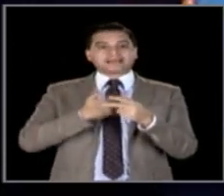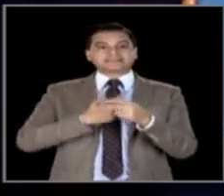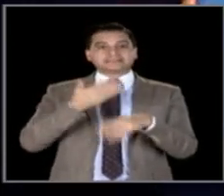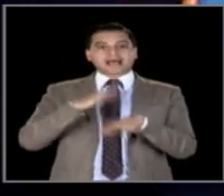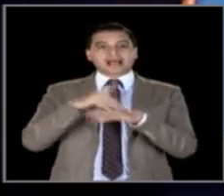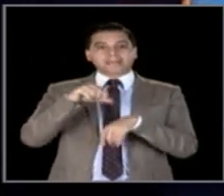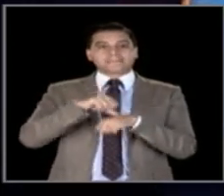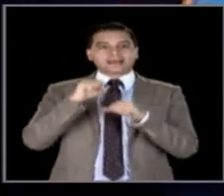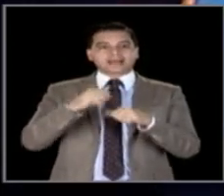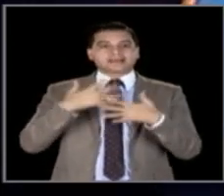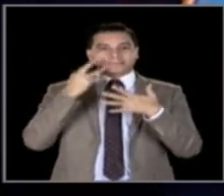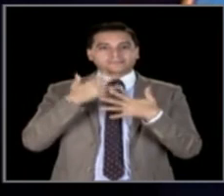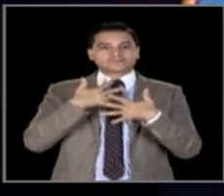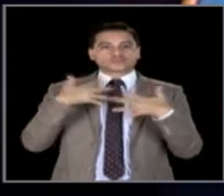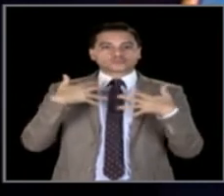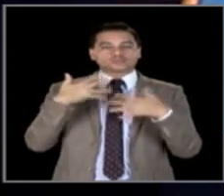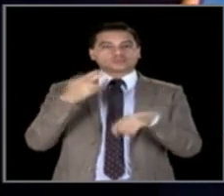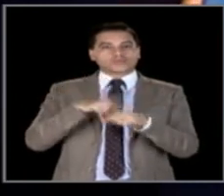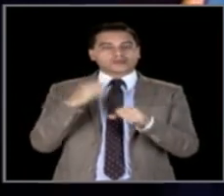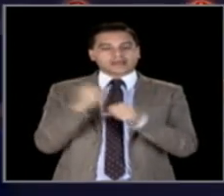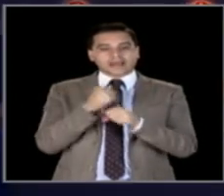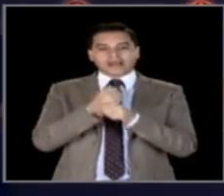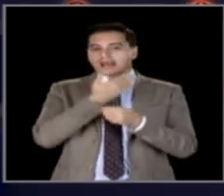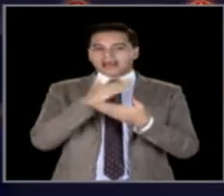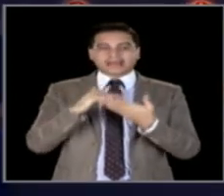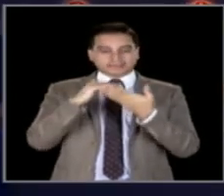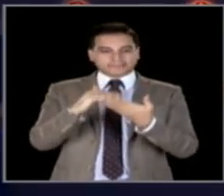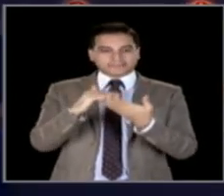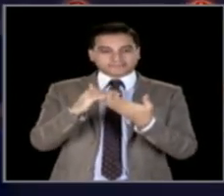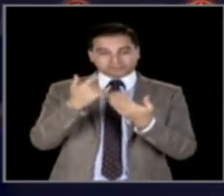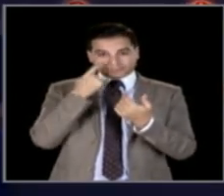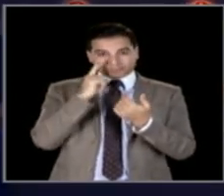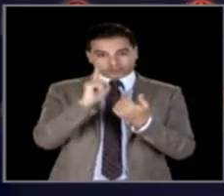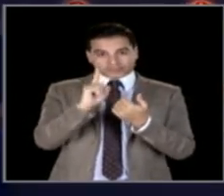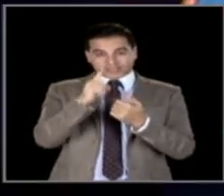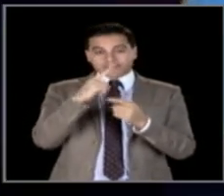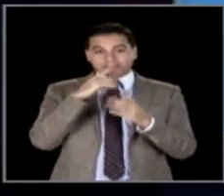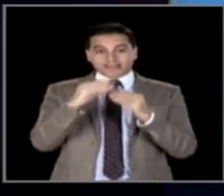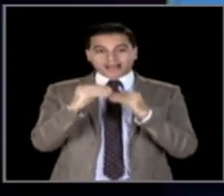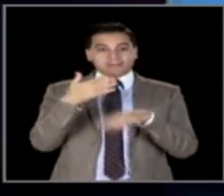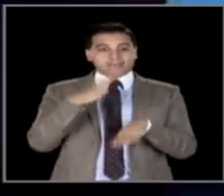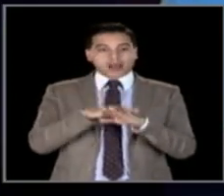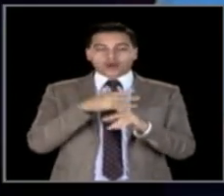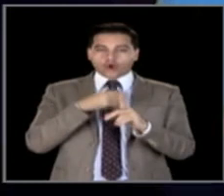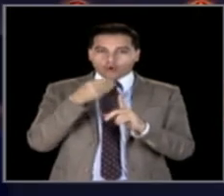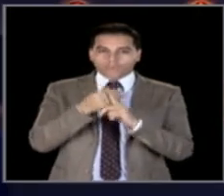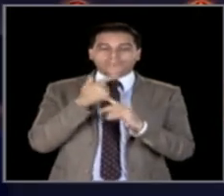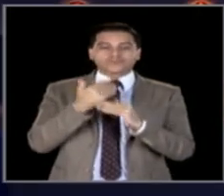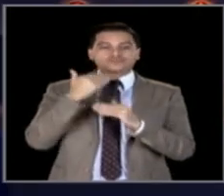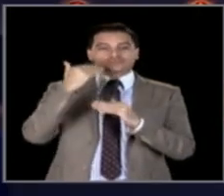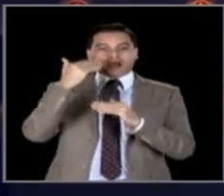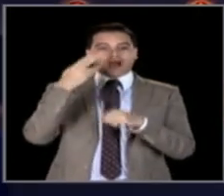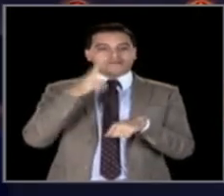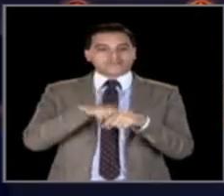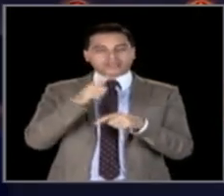المكان ده سعيده لو انا فعلا بدي وبخدم في المجال ده. يعني بصي، انت بتتكلمي بشغف وبحب، واضح ان انت